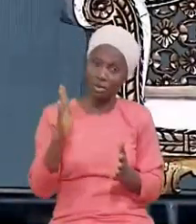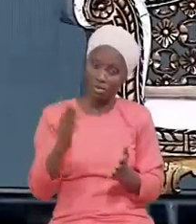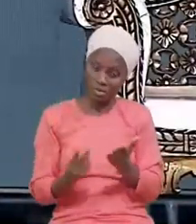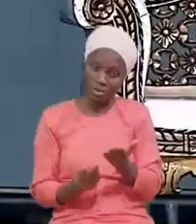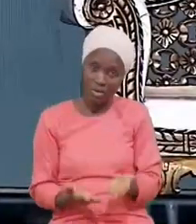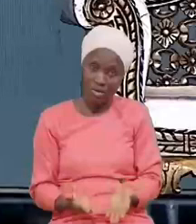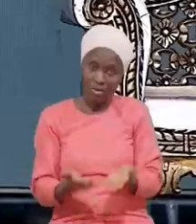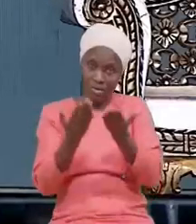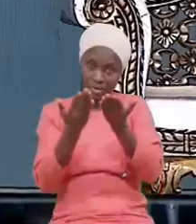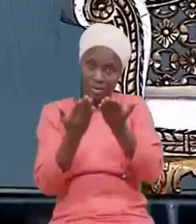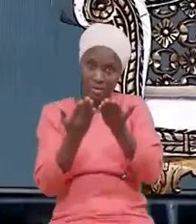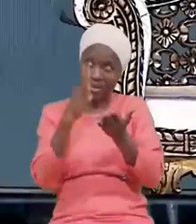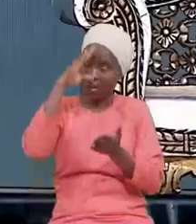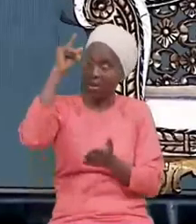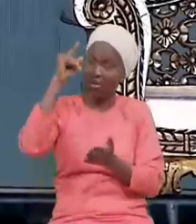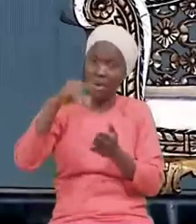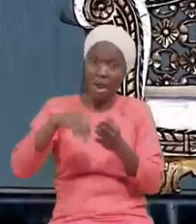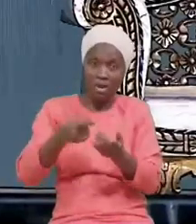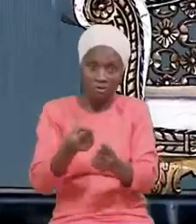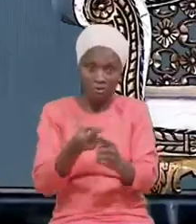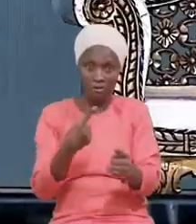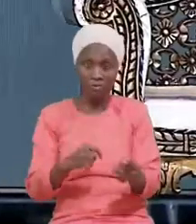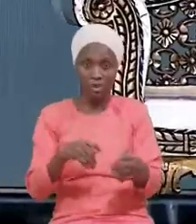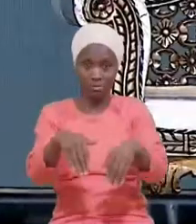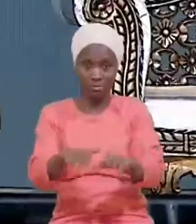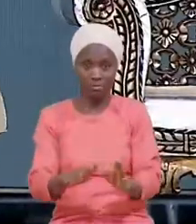que Dieu l'a ressuscité des morts,